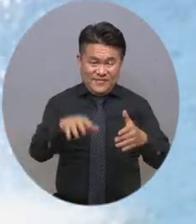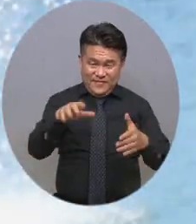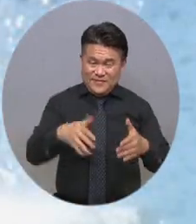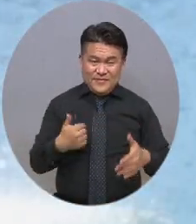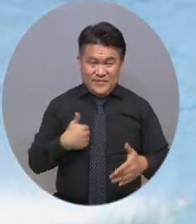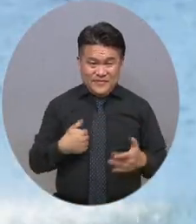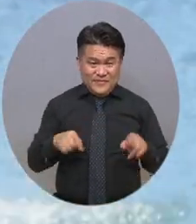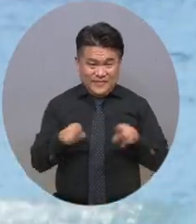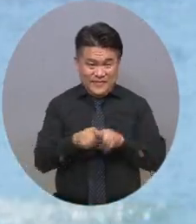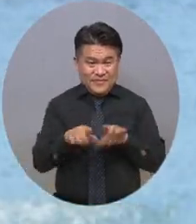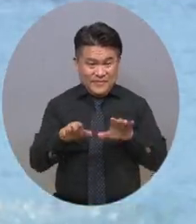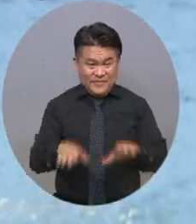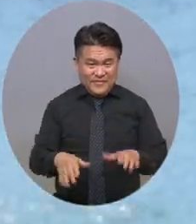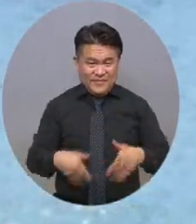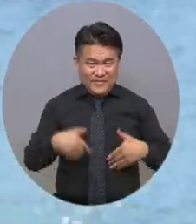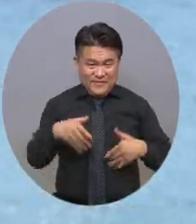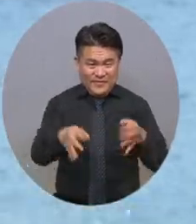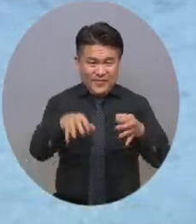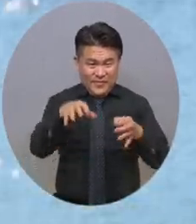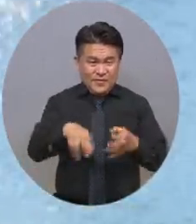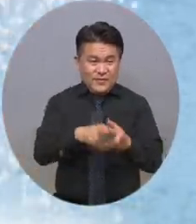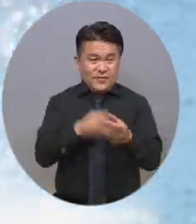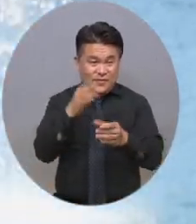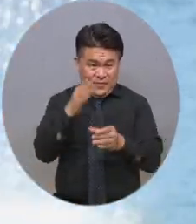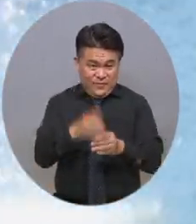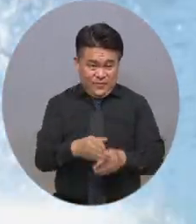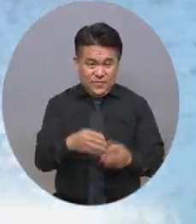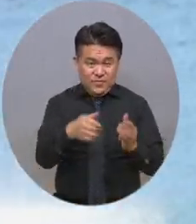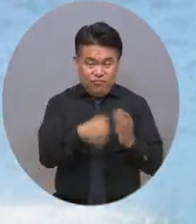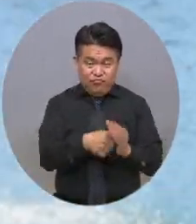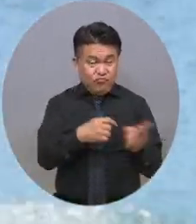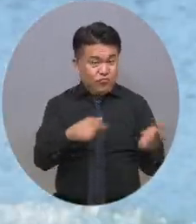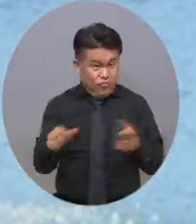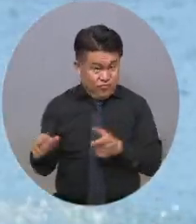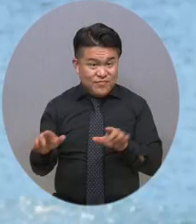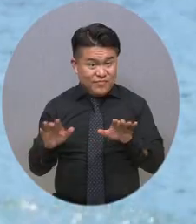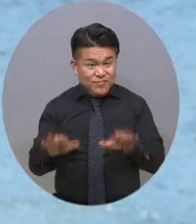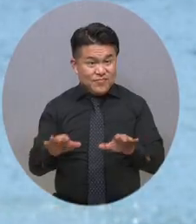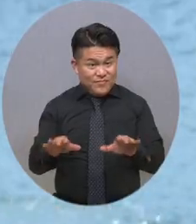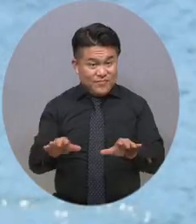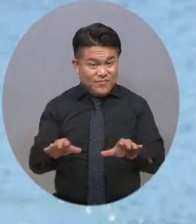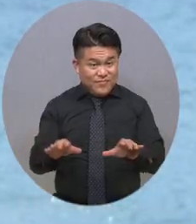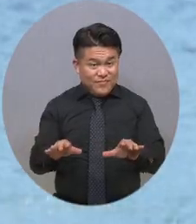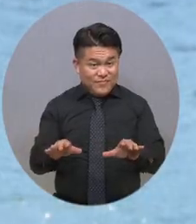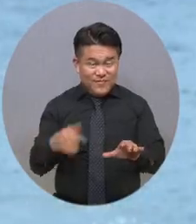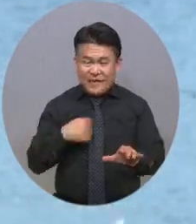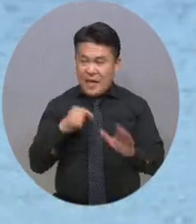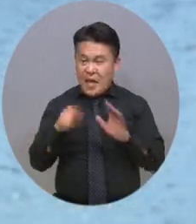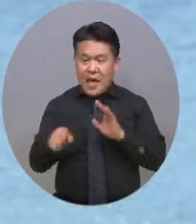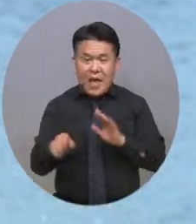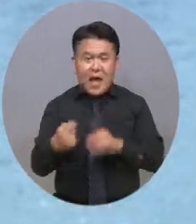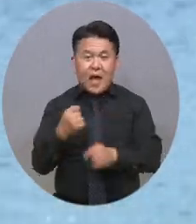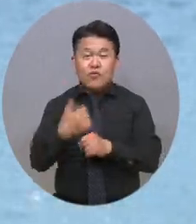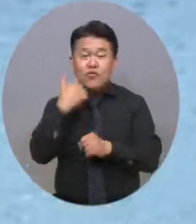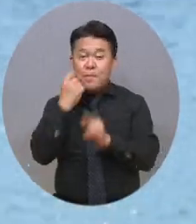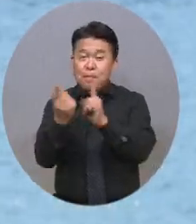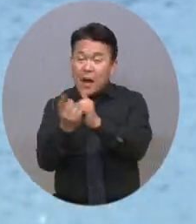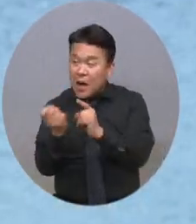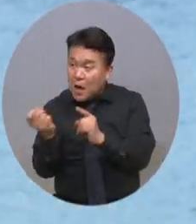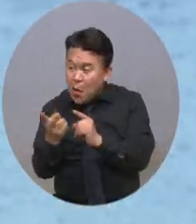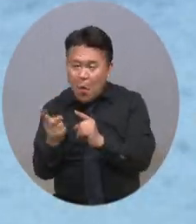국민안내양TV가 손잡고 지금 남도장터에서 판매하고 있는 그 물건들을 직접 가서 생산자도